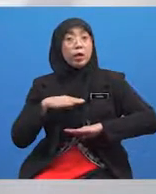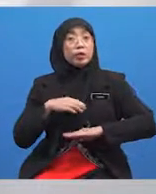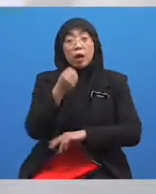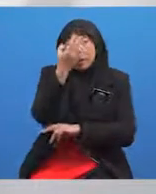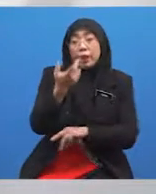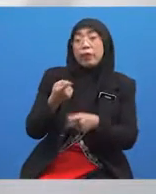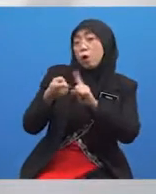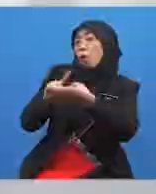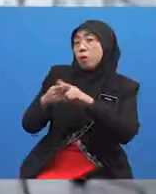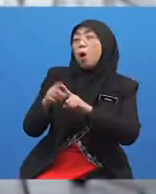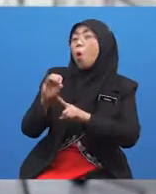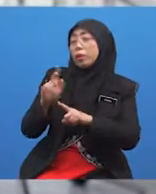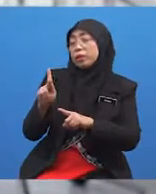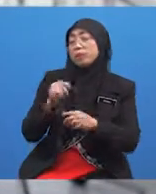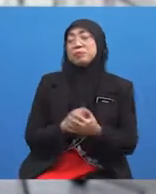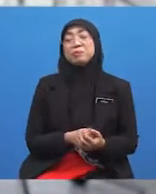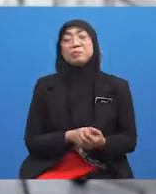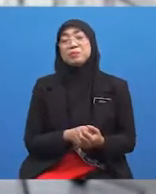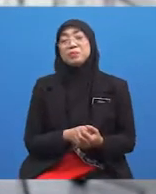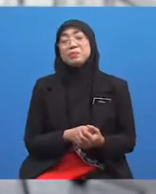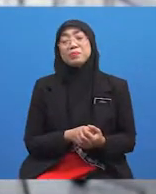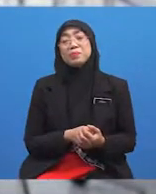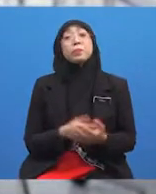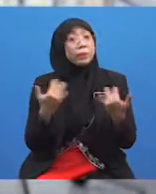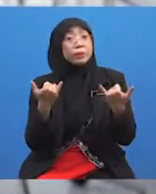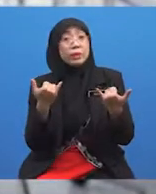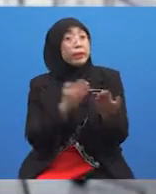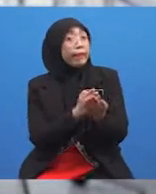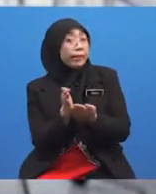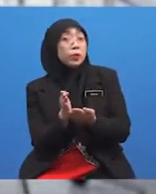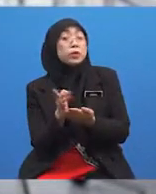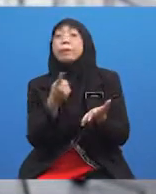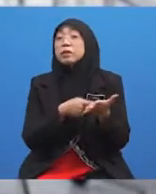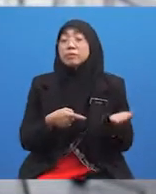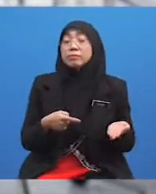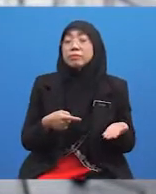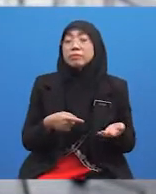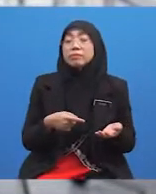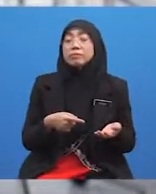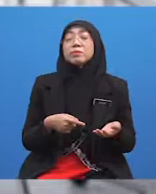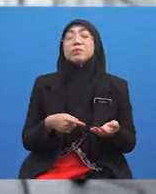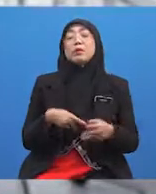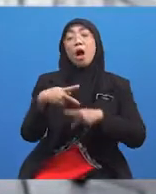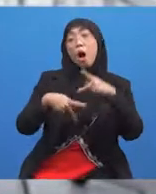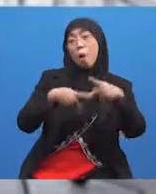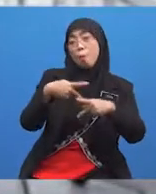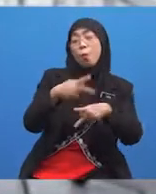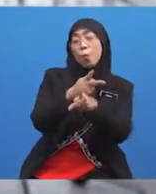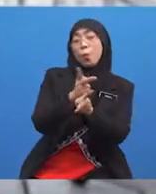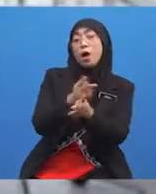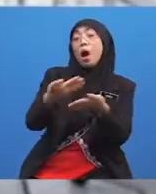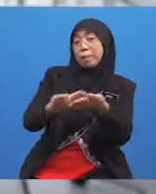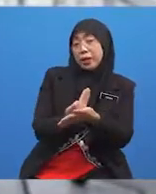atau sebaliknya? Cikgu teruskan lagi dengan proses pembelian kedua. Apakah yang dimaksudkan dengan proses pembelian produk